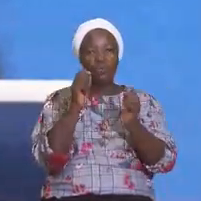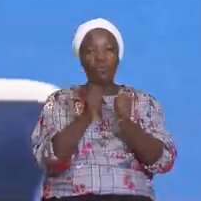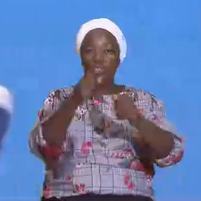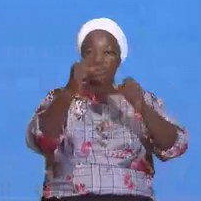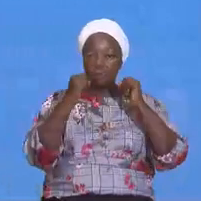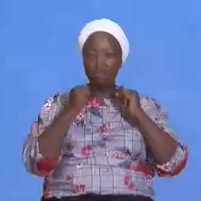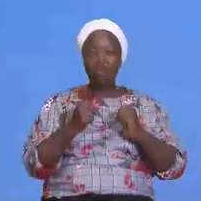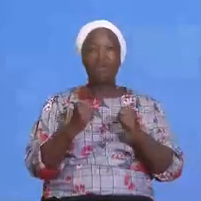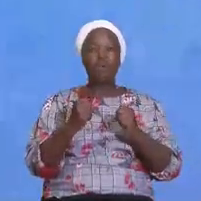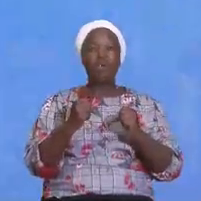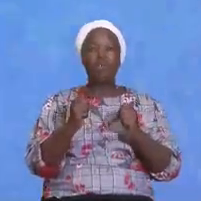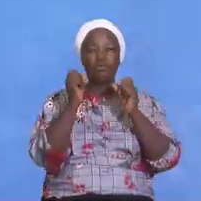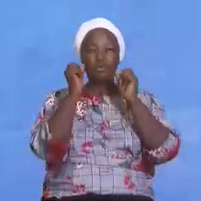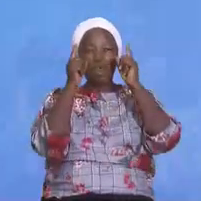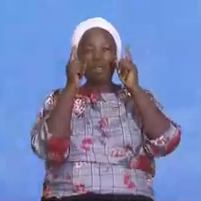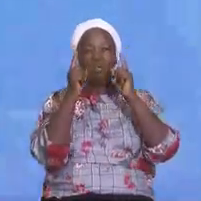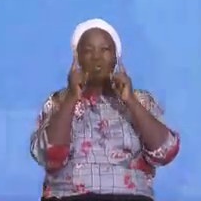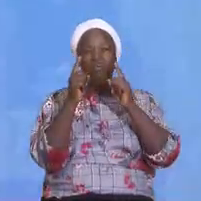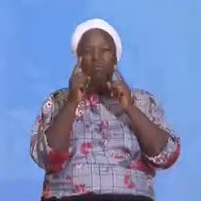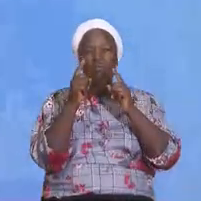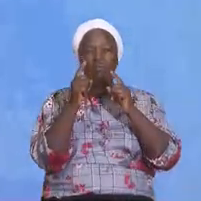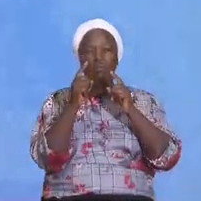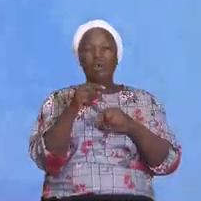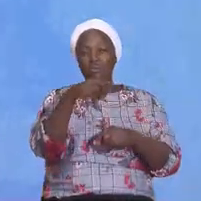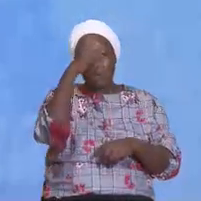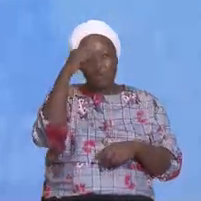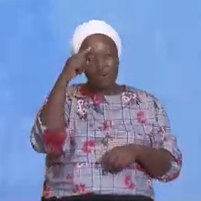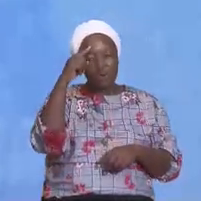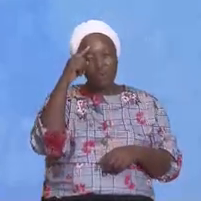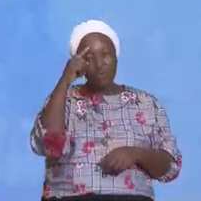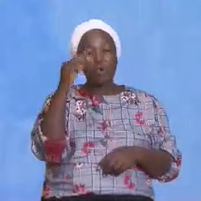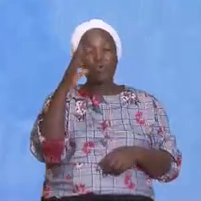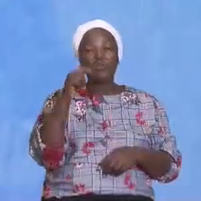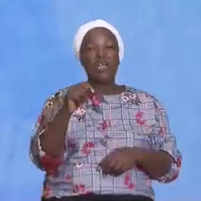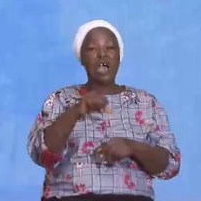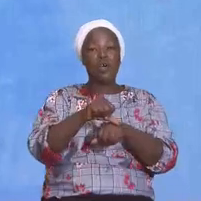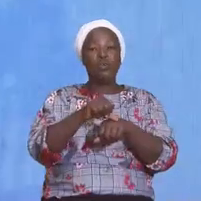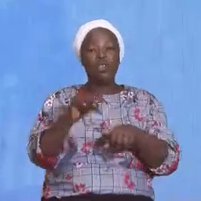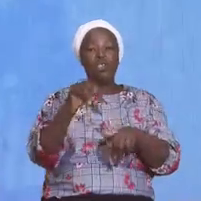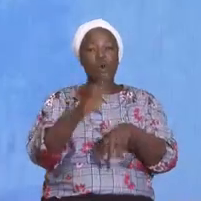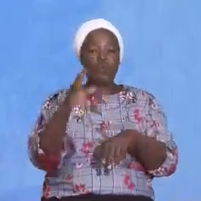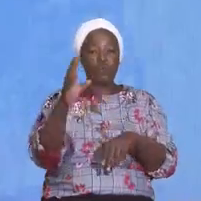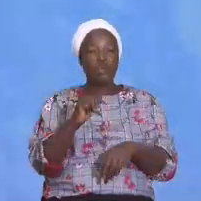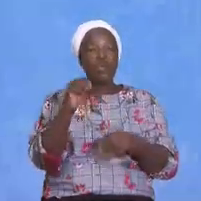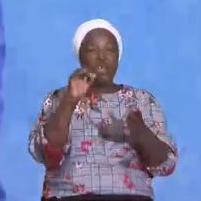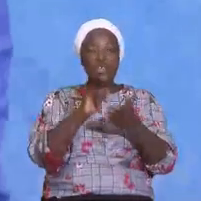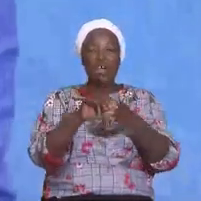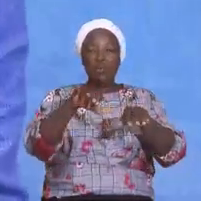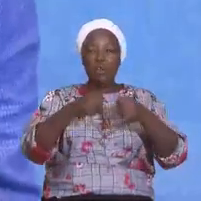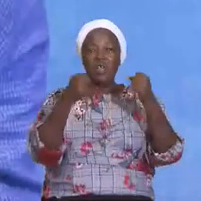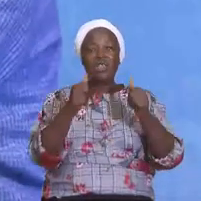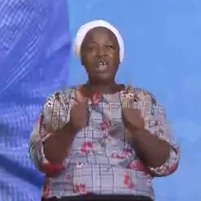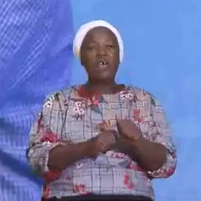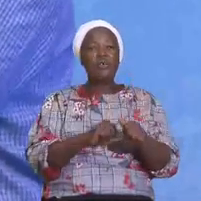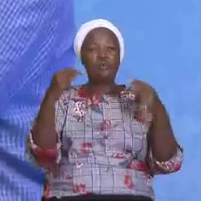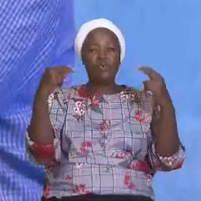On était frappé de sa doctrine car il parlait avec autorité. Étonné, frappé, surpris.